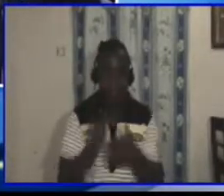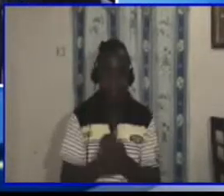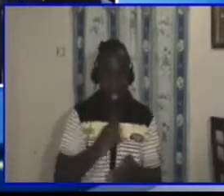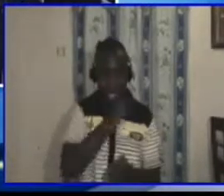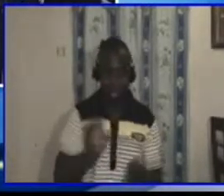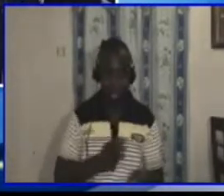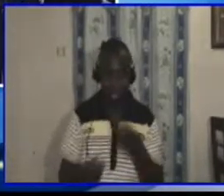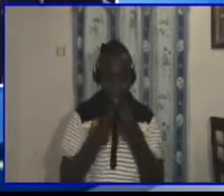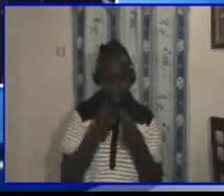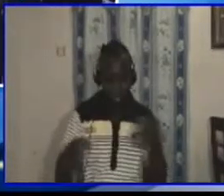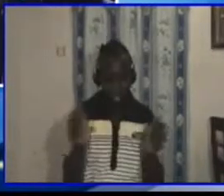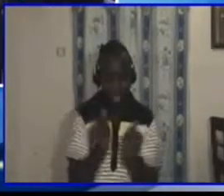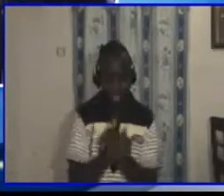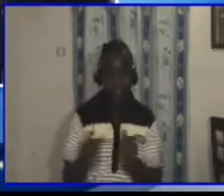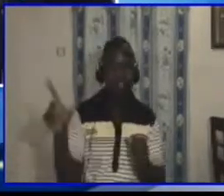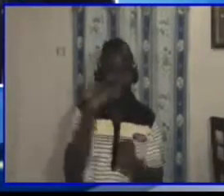stati uniti